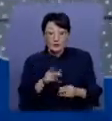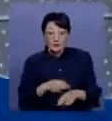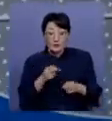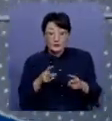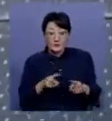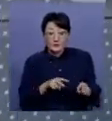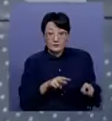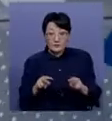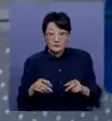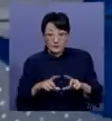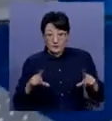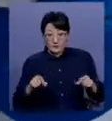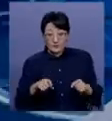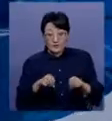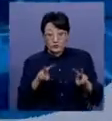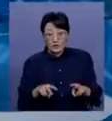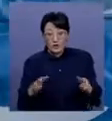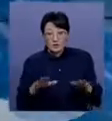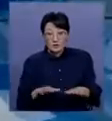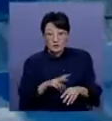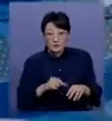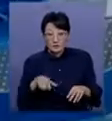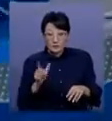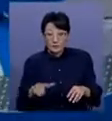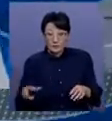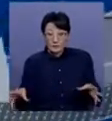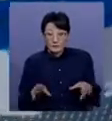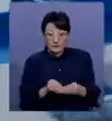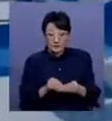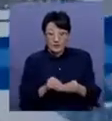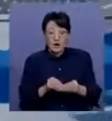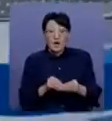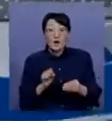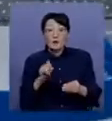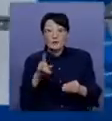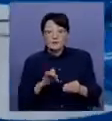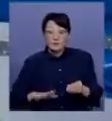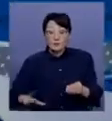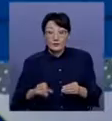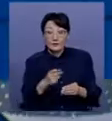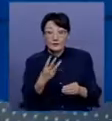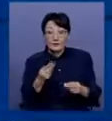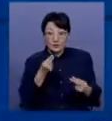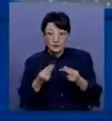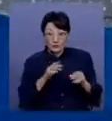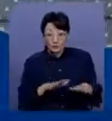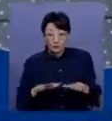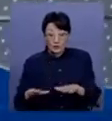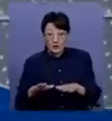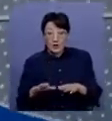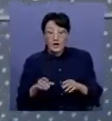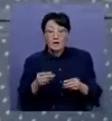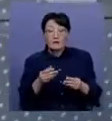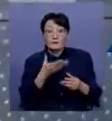қауіпсіздігін бақылау басқармасының мамандары жергілікті полиция қызметкерлерімен бірге Әуезов ауданының бірқатар тамақтану орындары мен